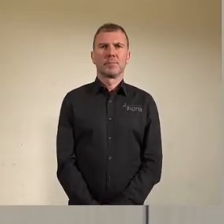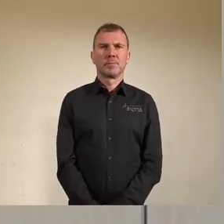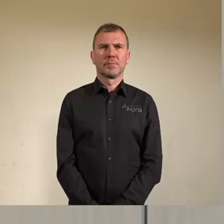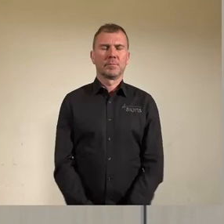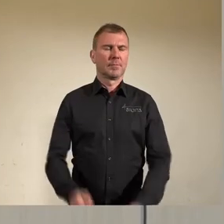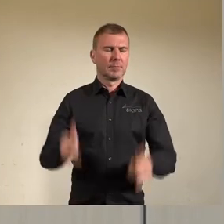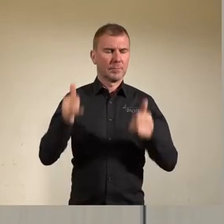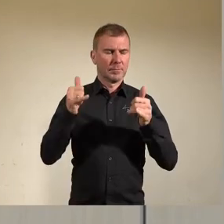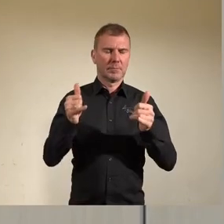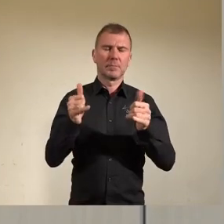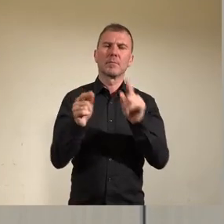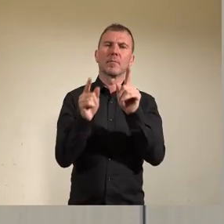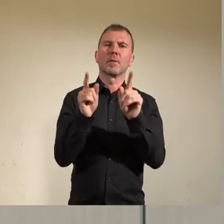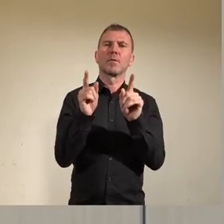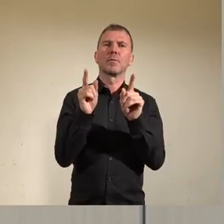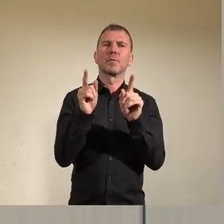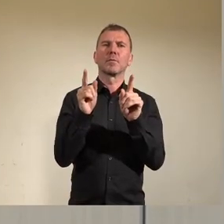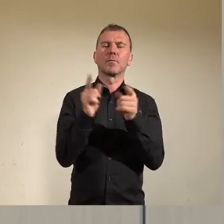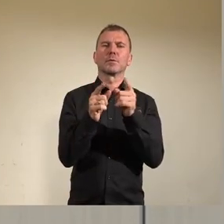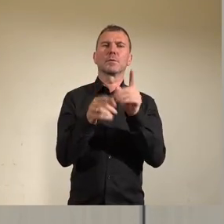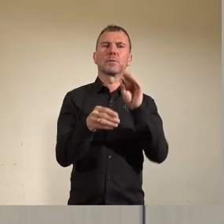Ja, vielleicht nochmal